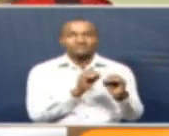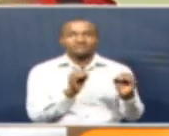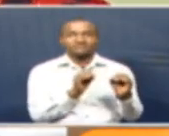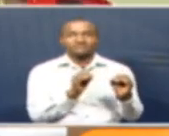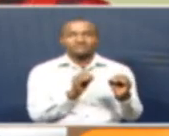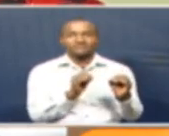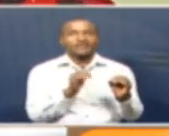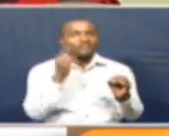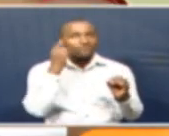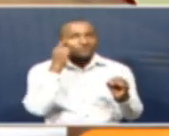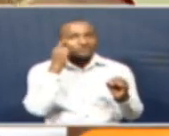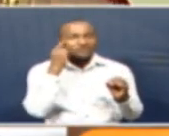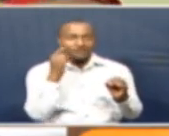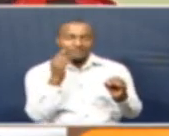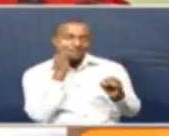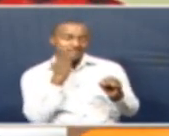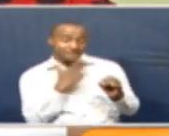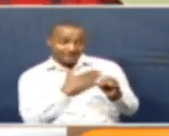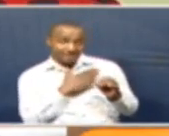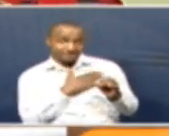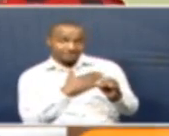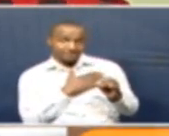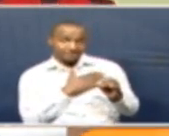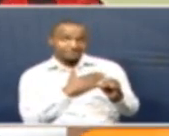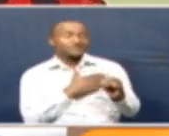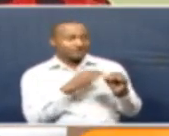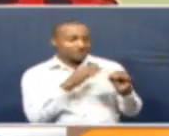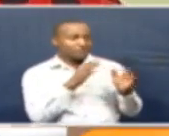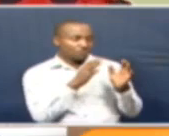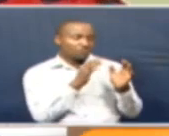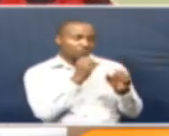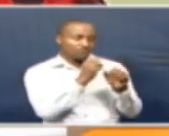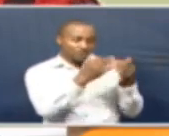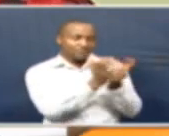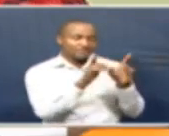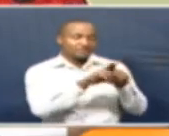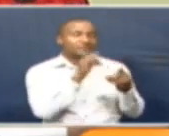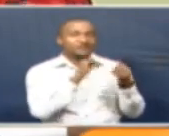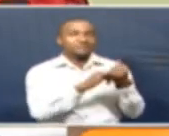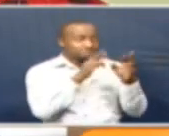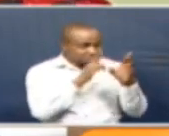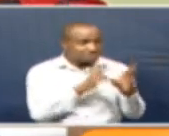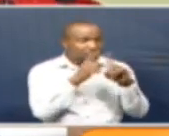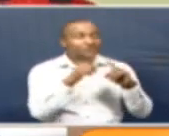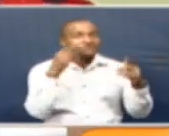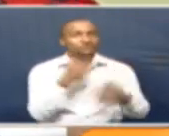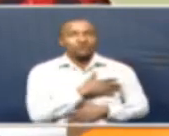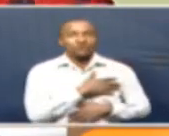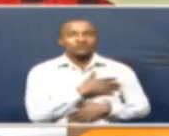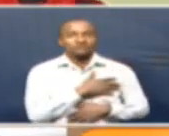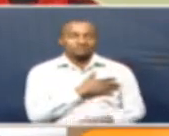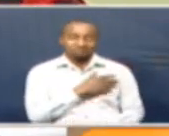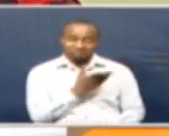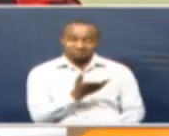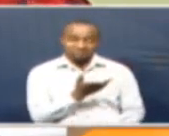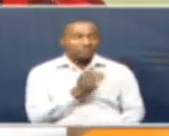mimi mamangu mdogo ndio yani ndio ukoo wa huyo bwana. Kwa hivyo napatiwa heshima kubwa sana. Lakini pale ndani ya nyumba kuna, kwa